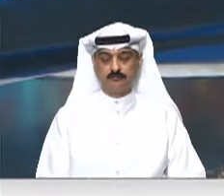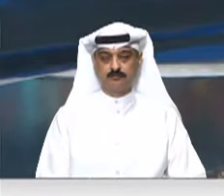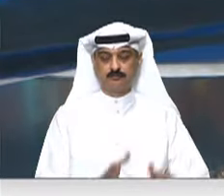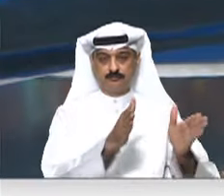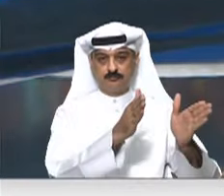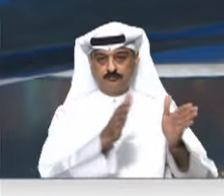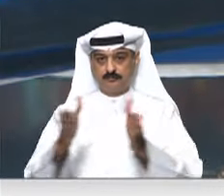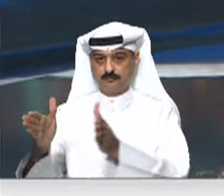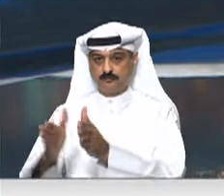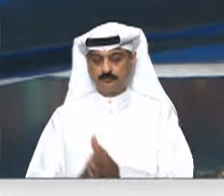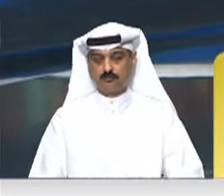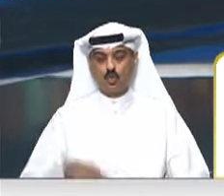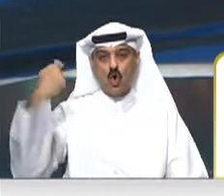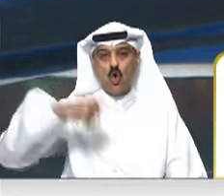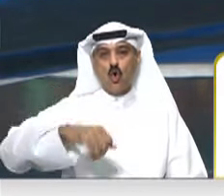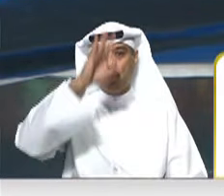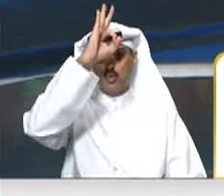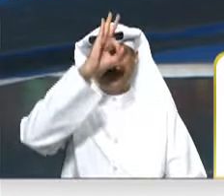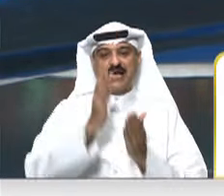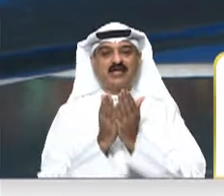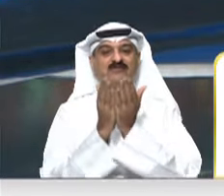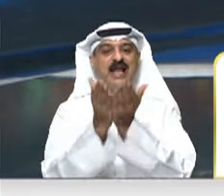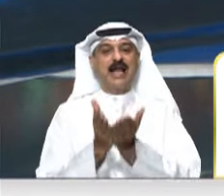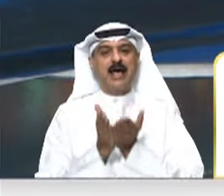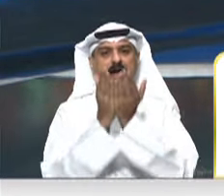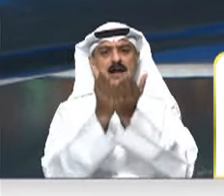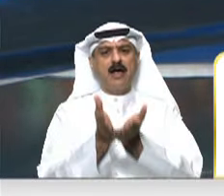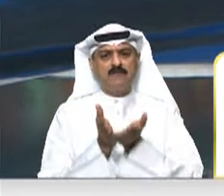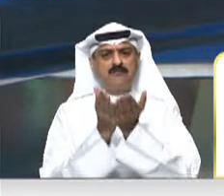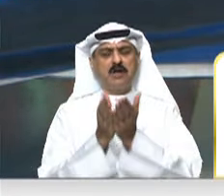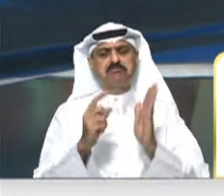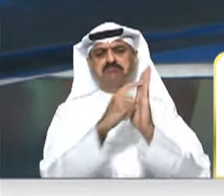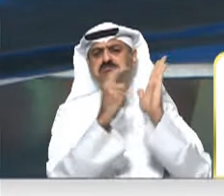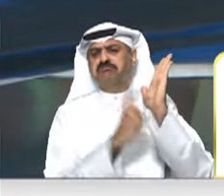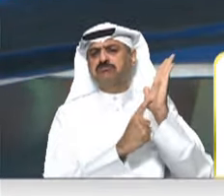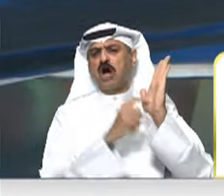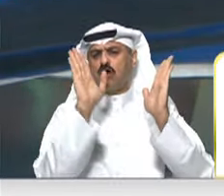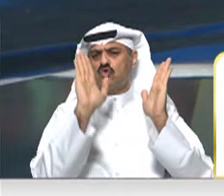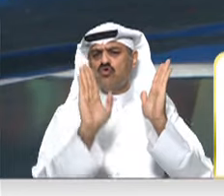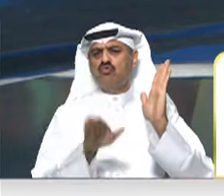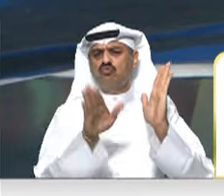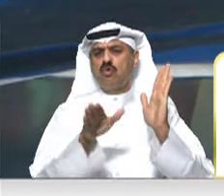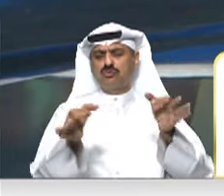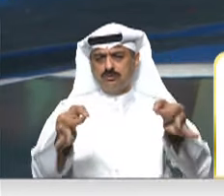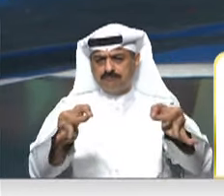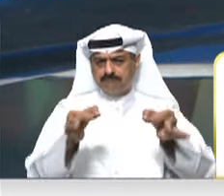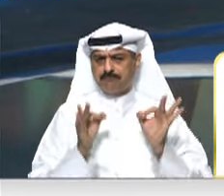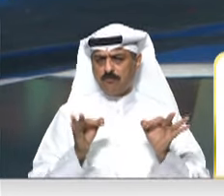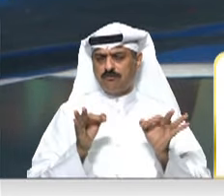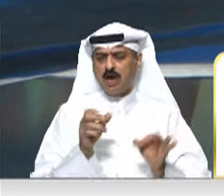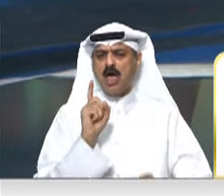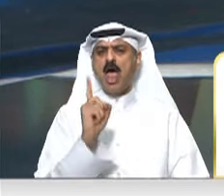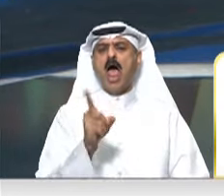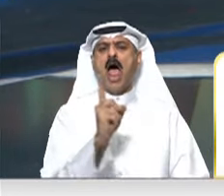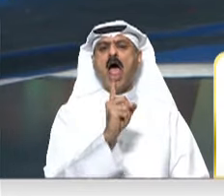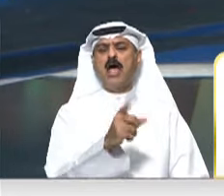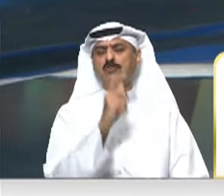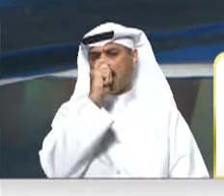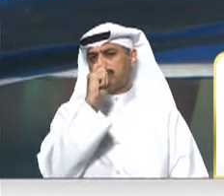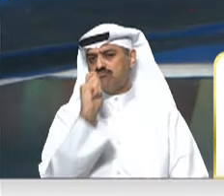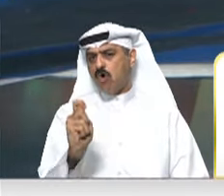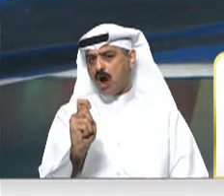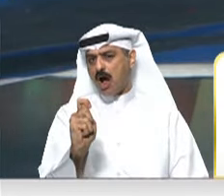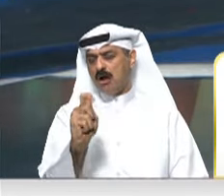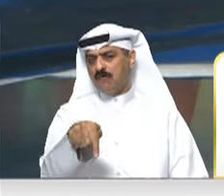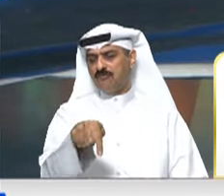تفرض الإدارة العامة لخفر السواحل هيبة القانون في المياه الإقليمية ضد أي شخص أو جهة تنتهك